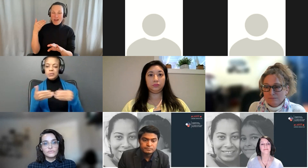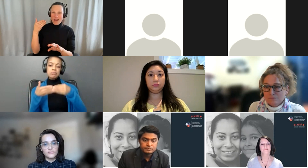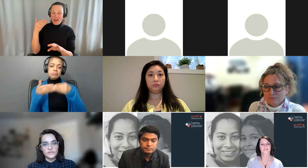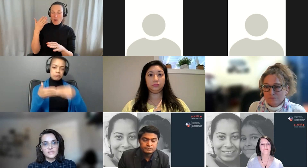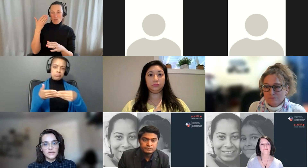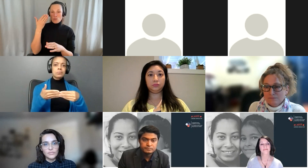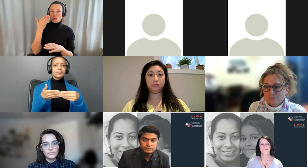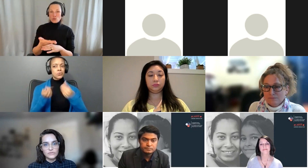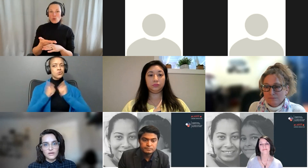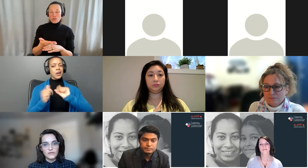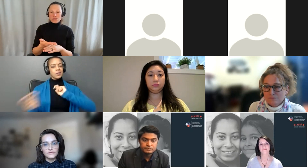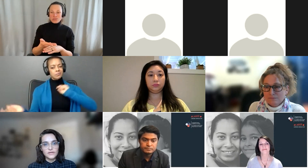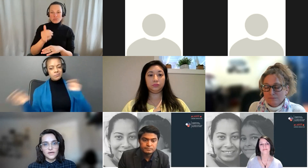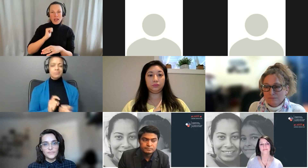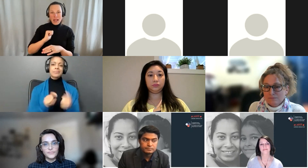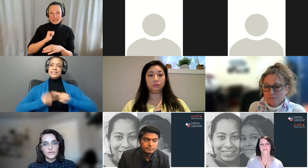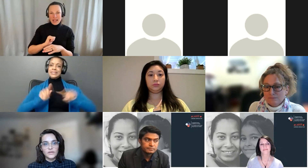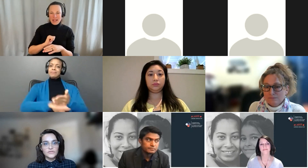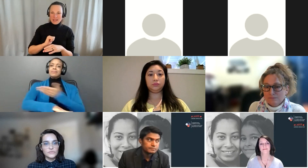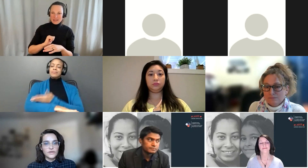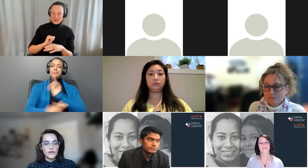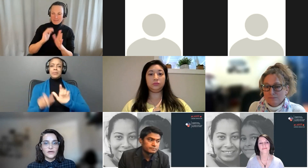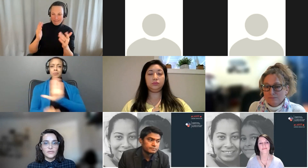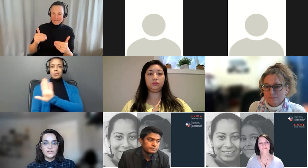nous essayons de faire une différence dans la vie des gens.